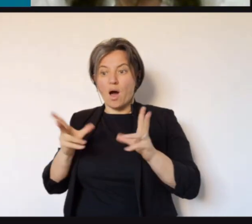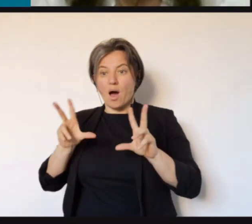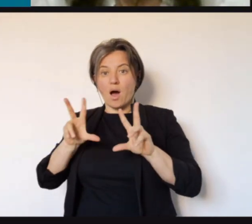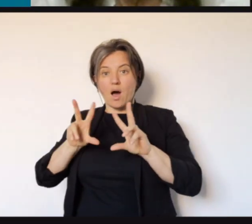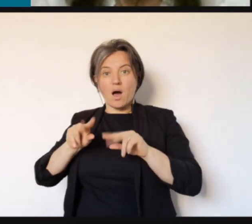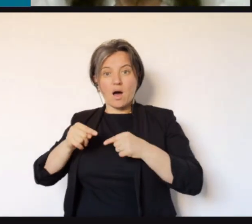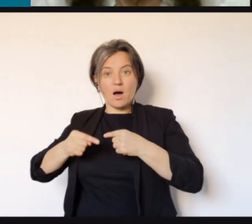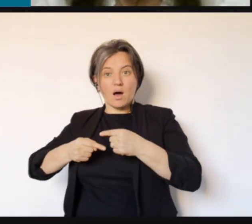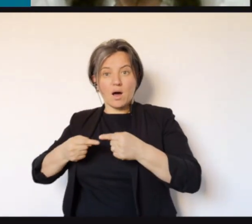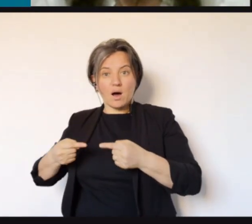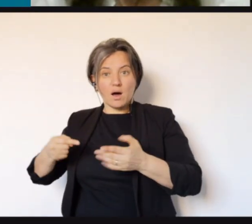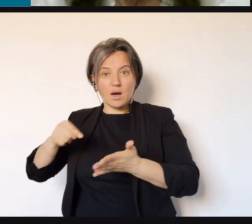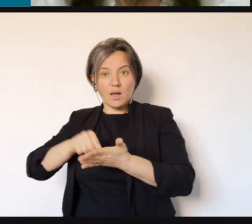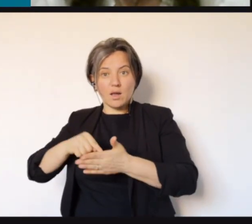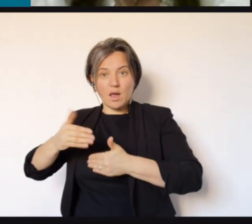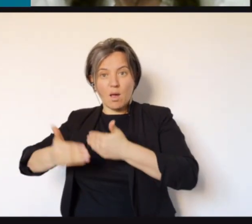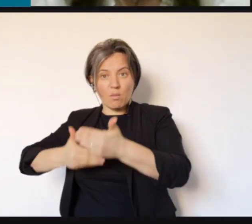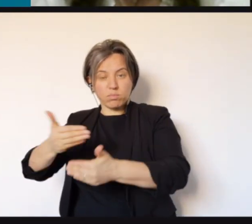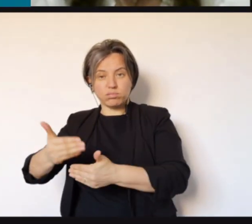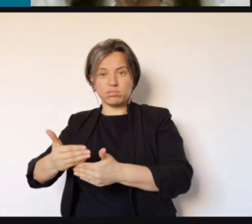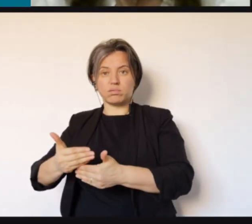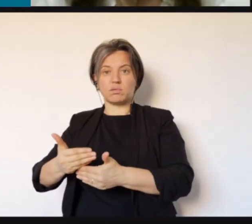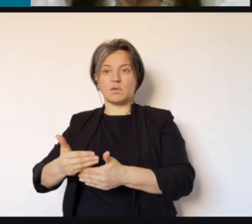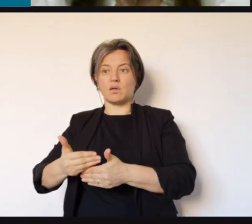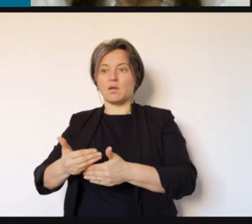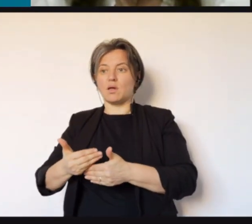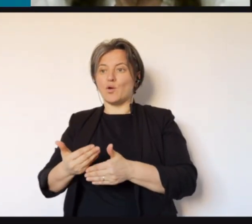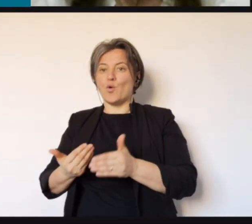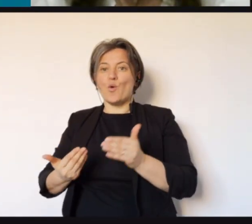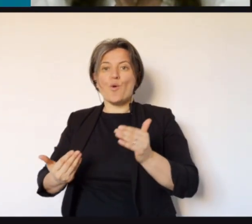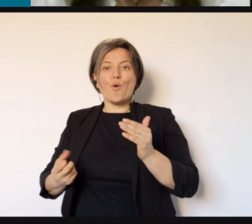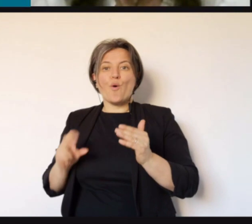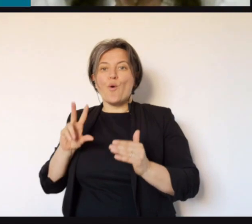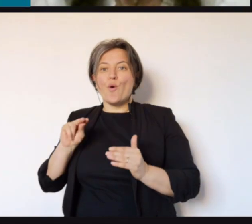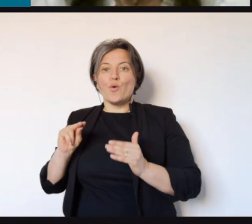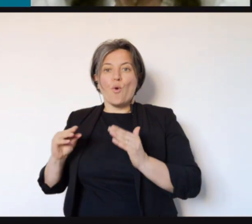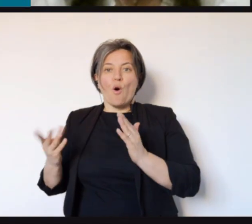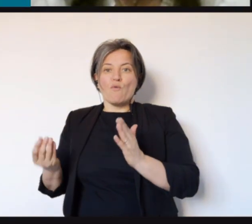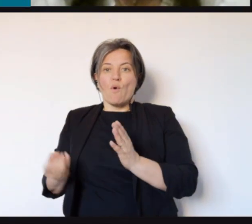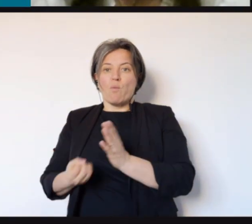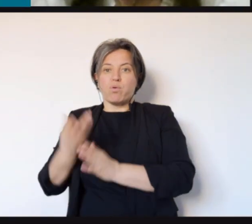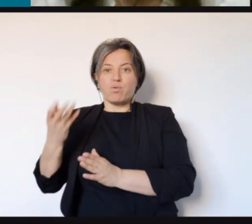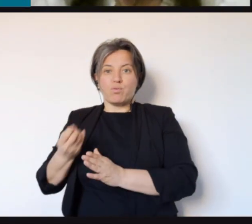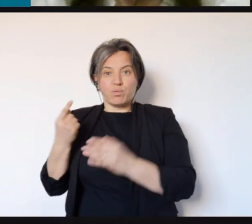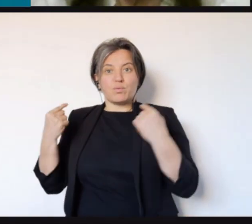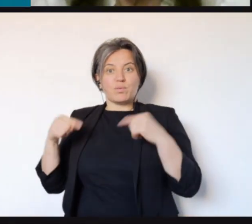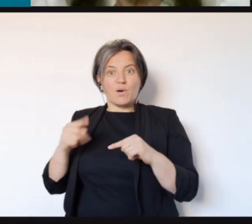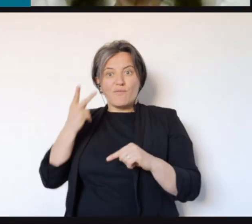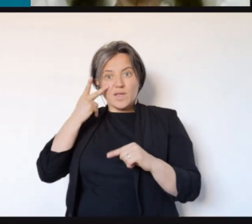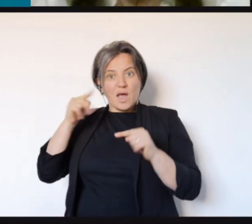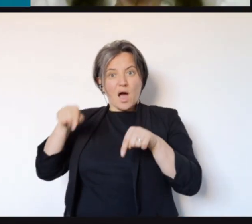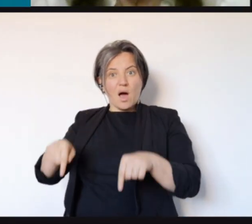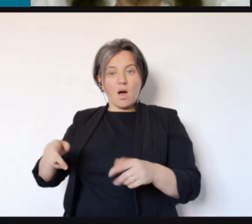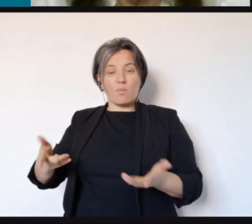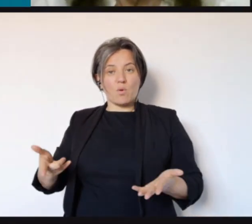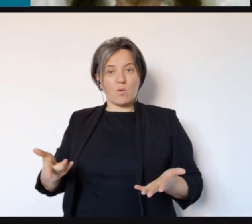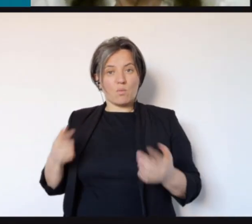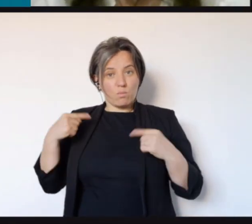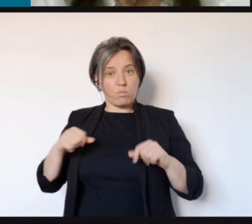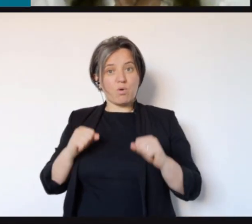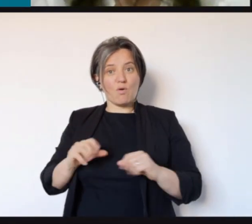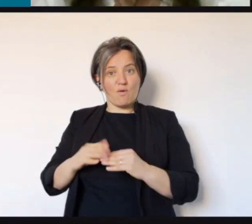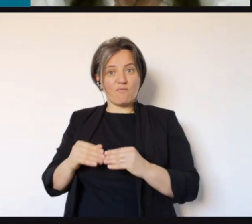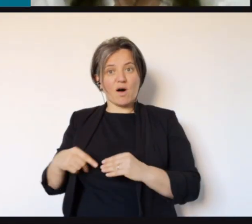ripartire, vedere se riniziare qualcosa di nuovo. Questo lo possiamo fare.